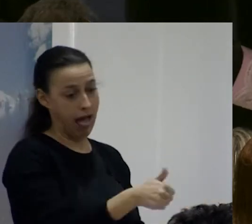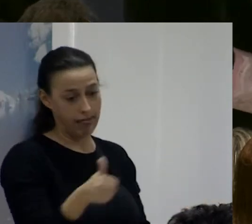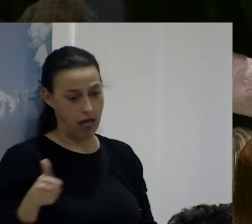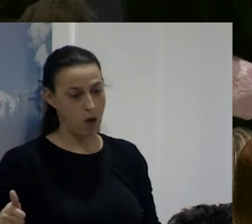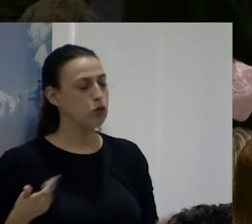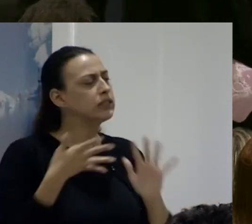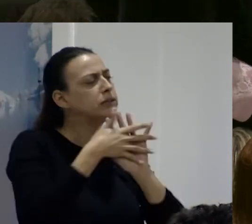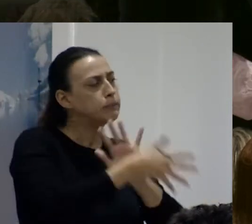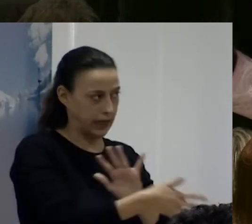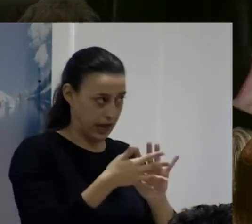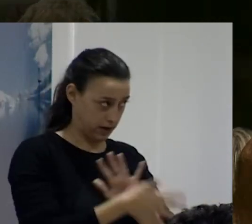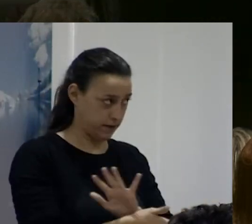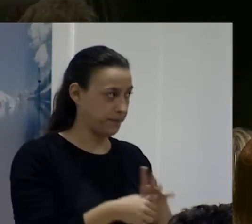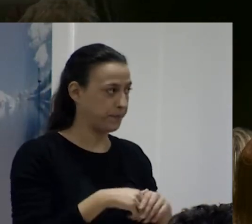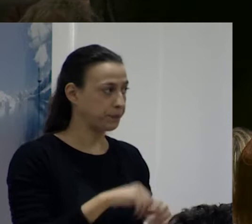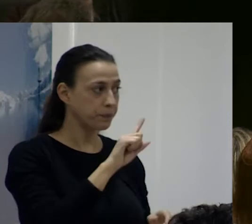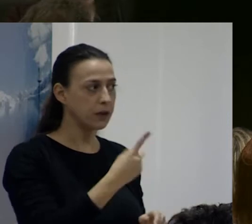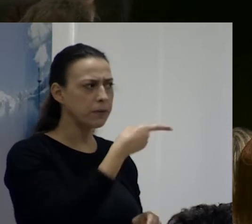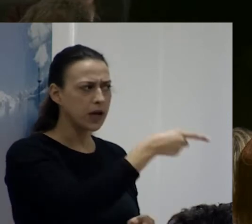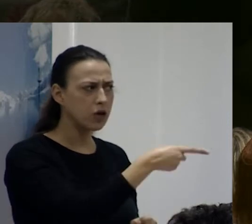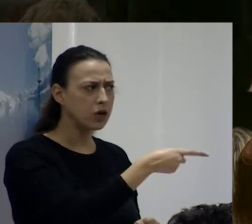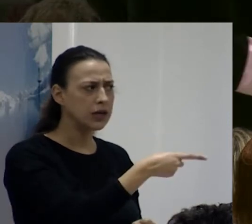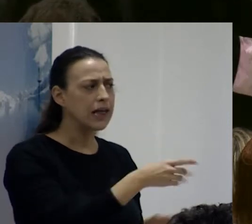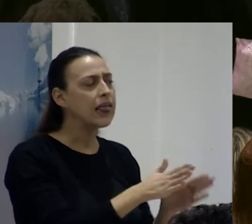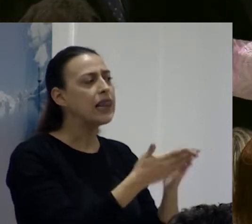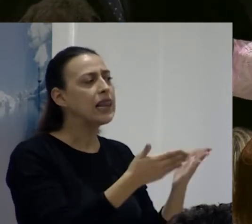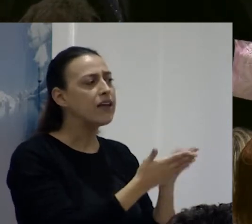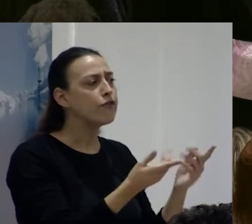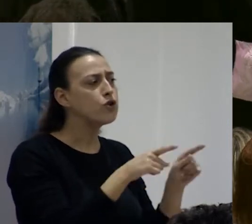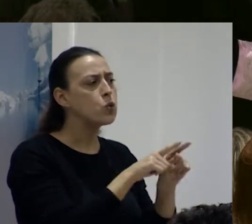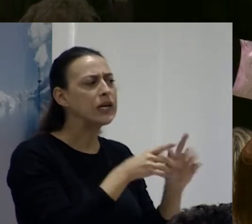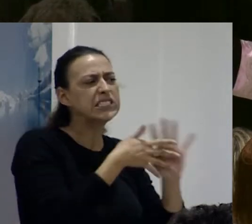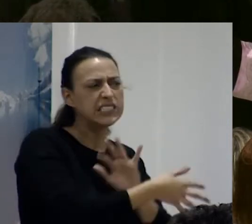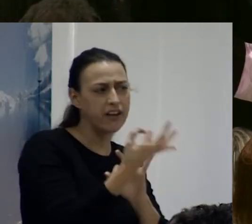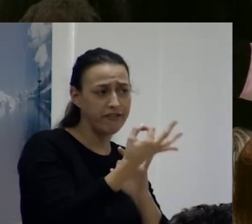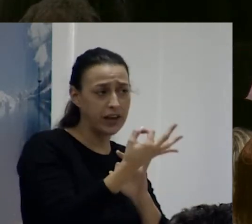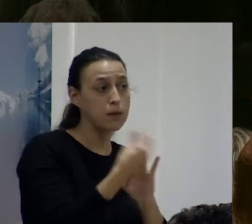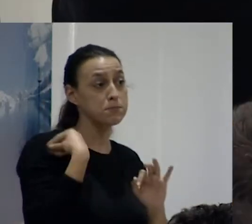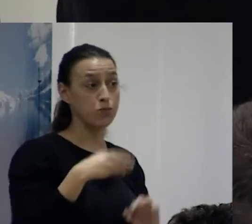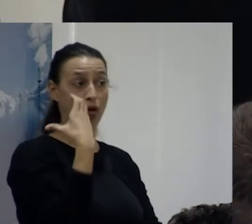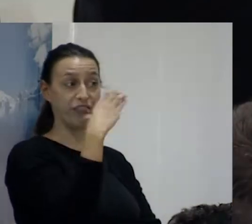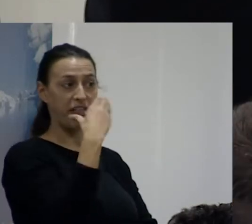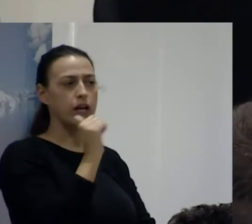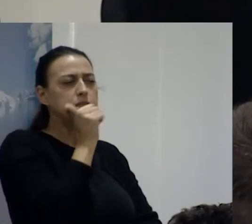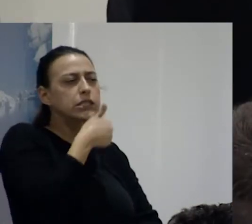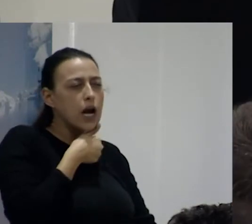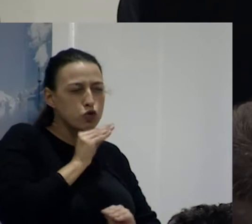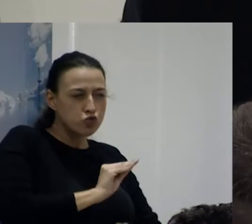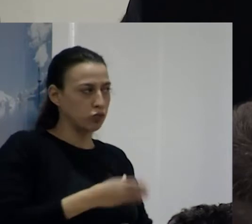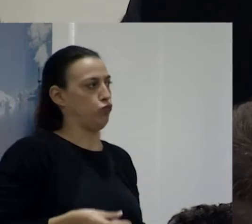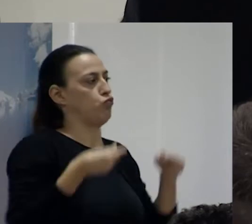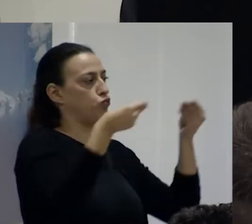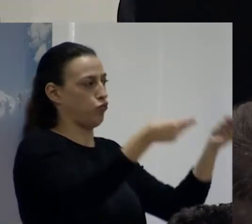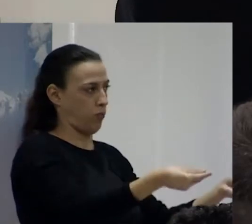significat. Heu ací el llibre que simbolitza els secrets de les ciències.